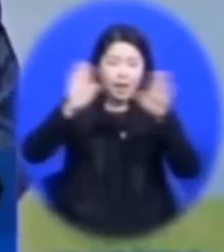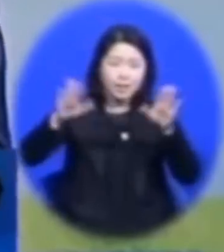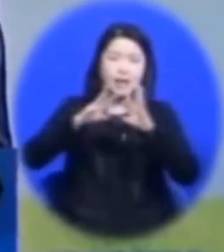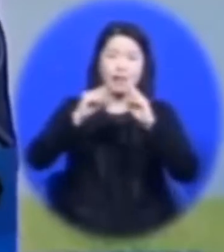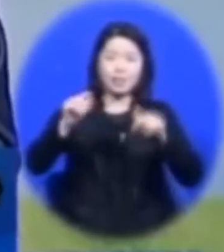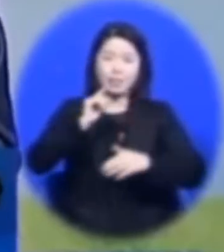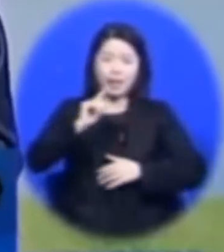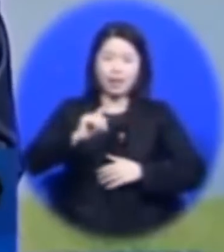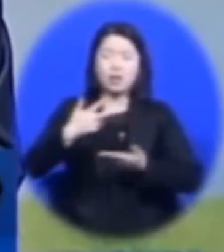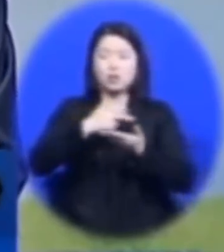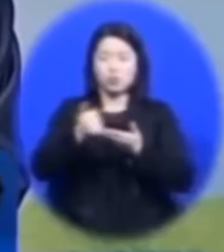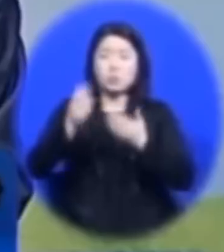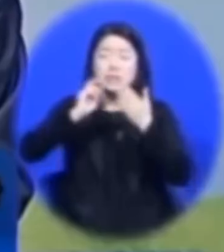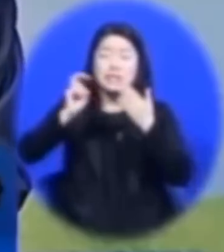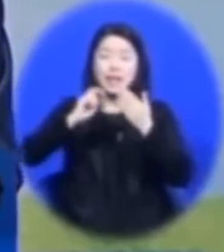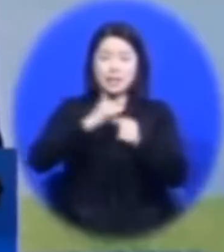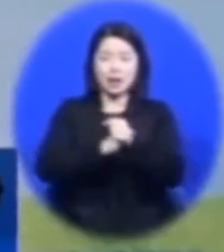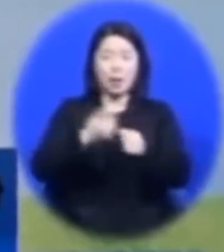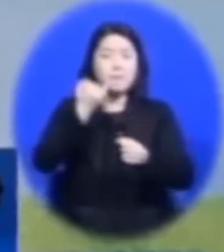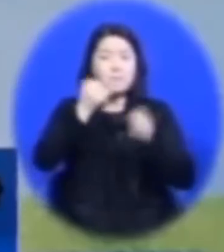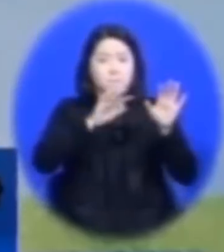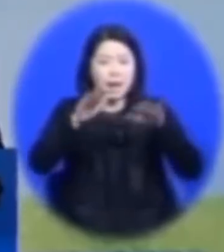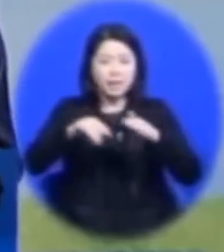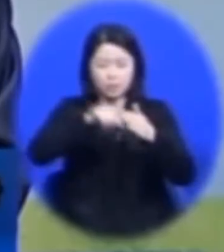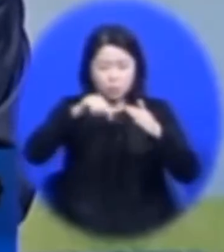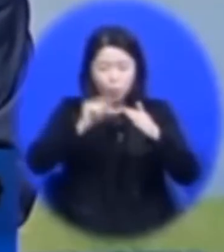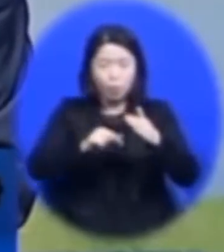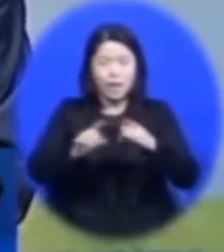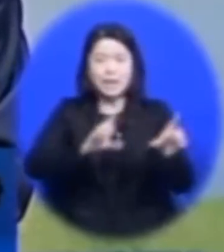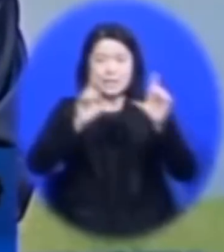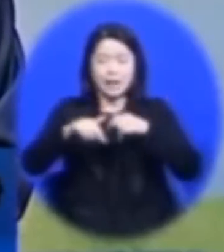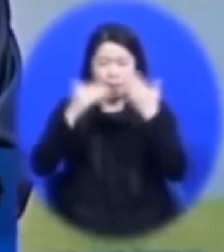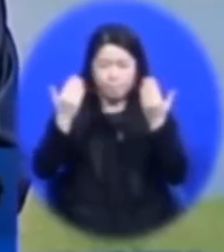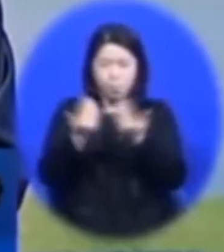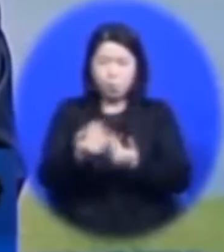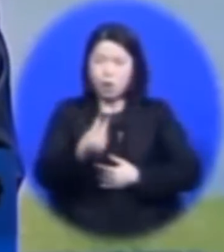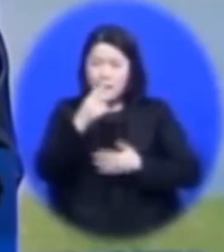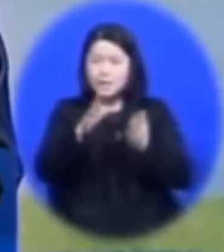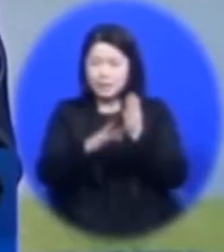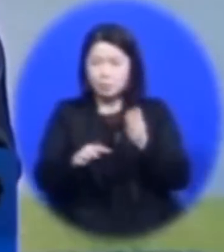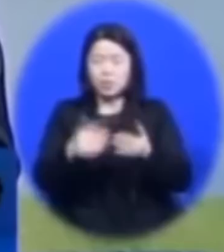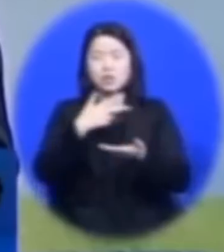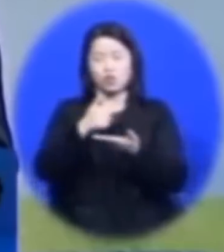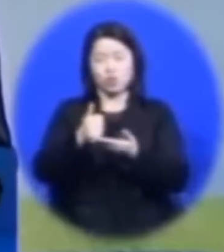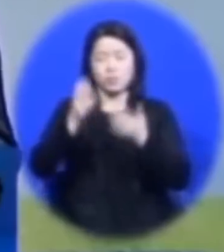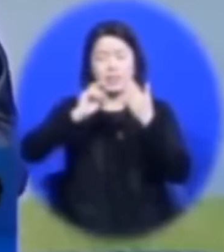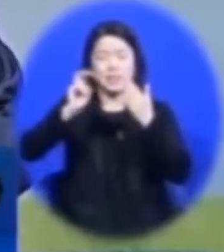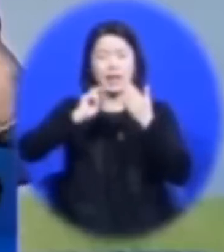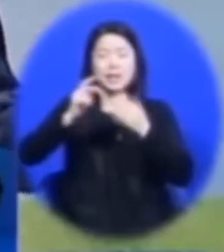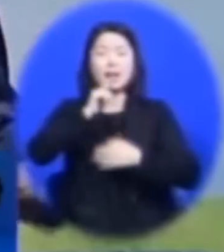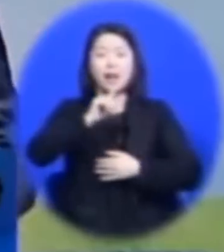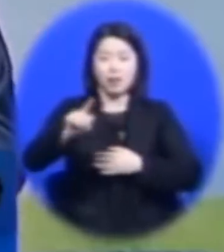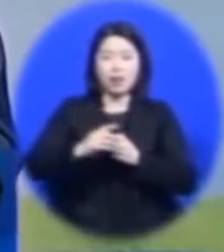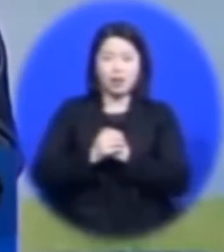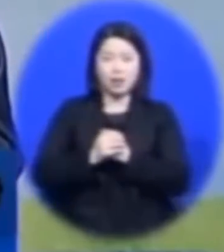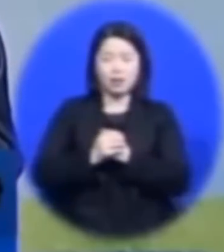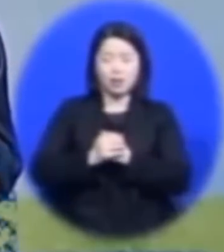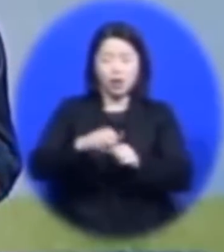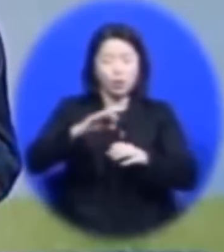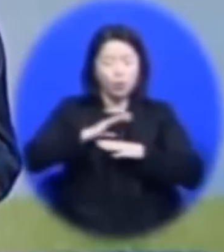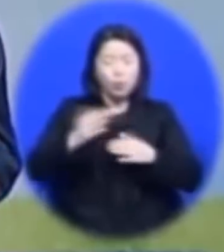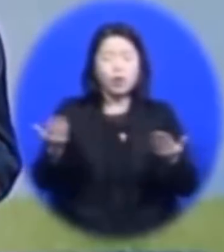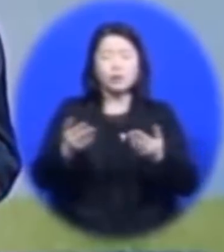찬양하여라 바다와 그 속에 살고 있는 모든 생물학 주님을 찬양하여라 놀라운 일이 아닐 수